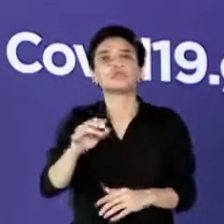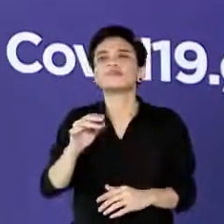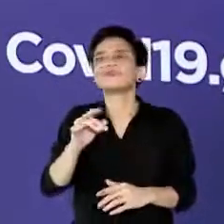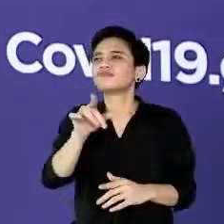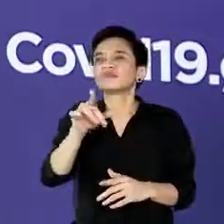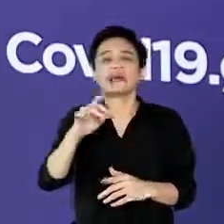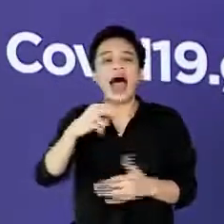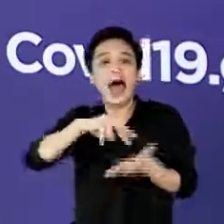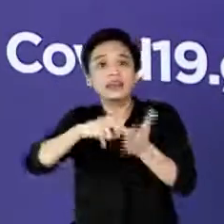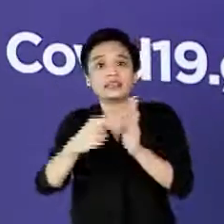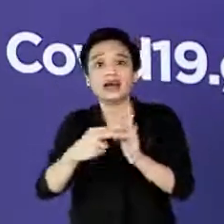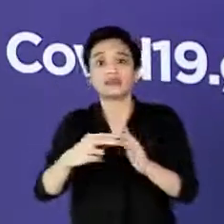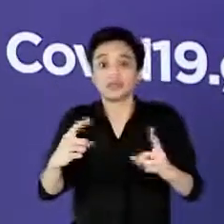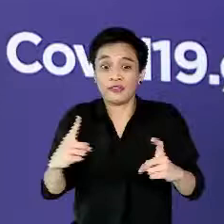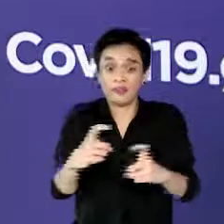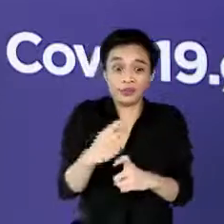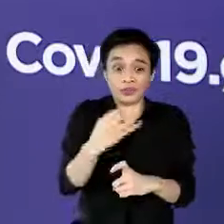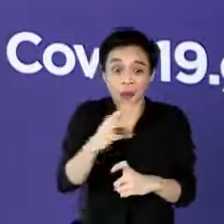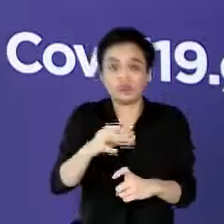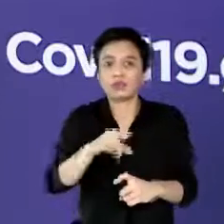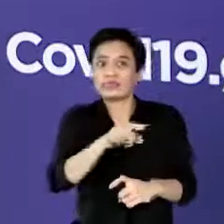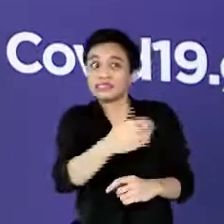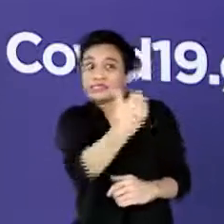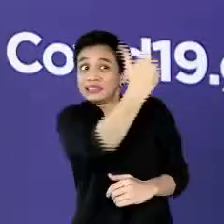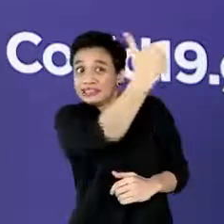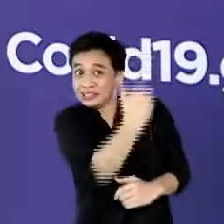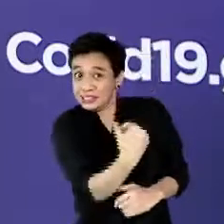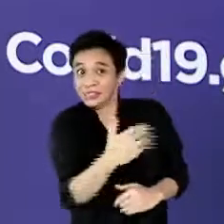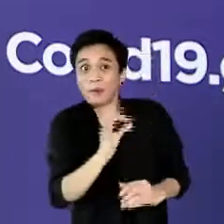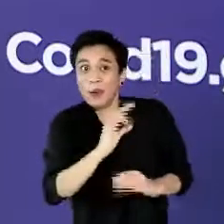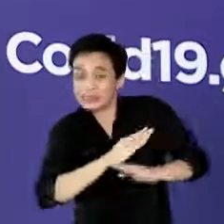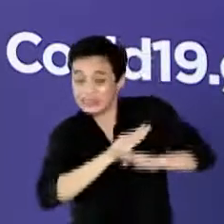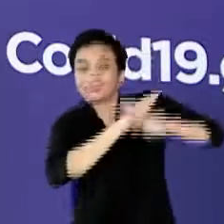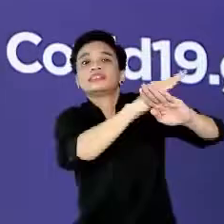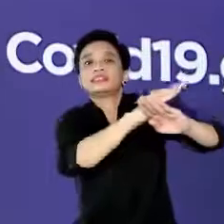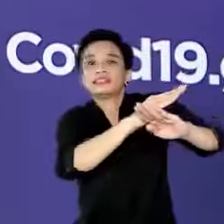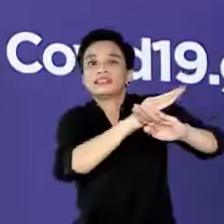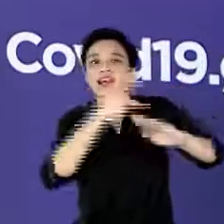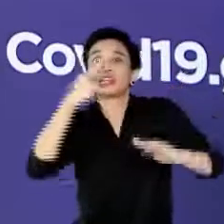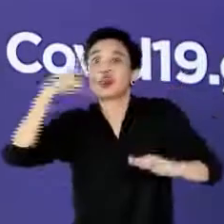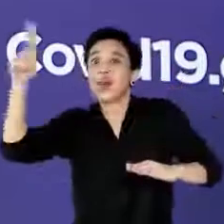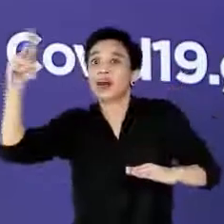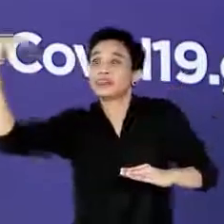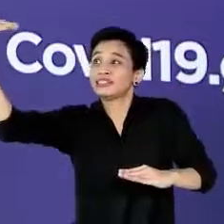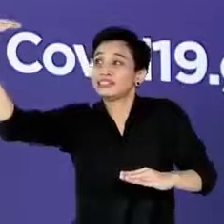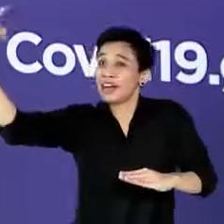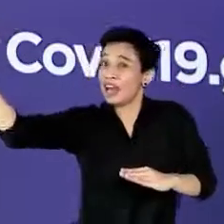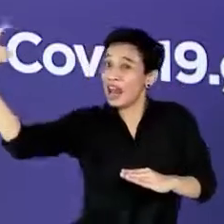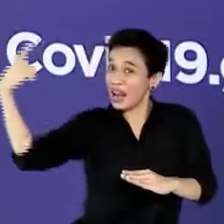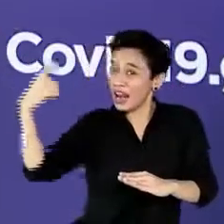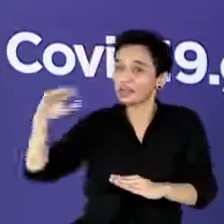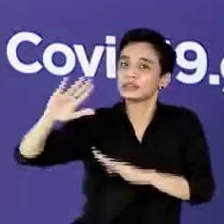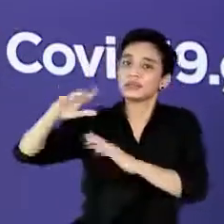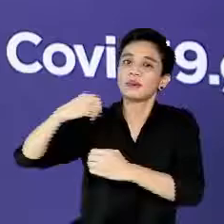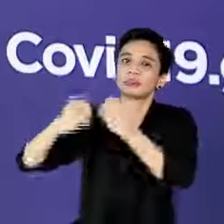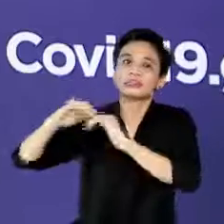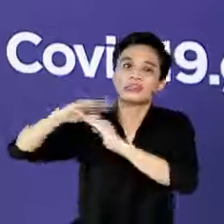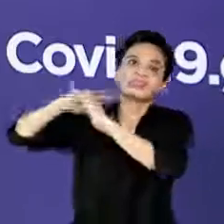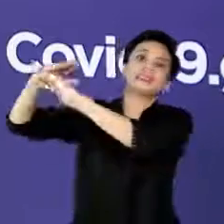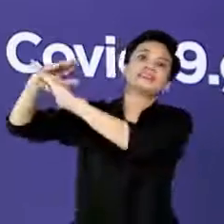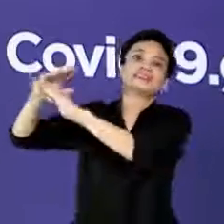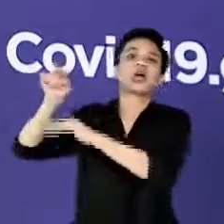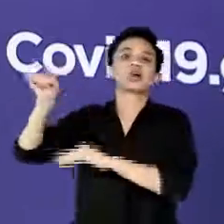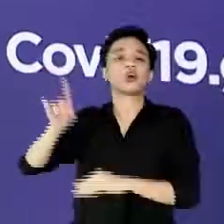mencegah cegah Tangkal kita sebutnya dari mutasi baru yang masuk ke dalam ke Indonesia itu menjadi prioritas menurut pandangan kami Oke